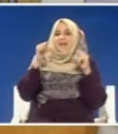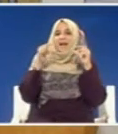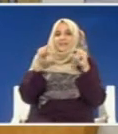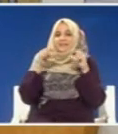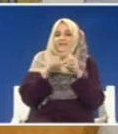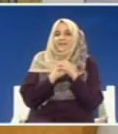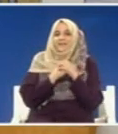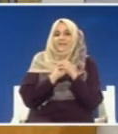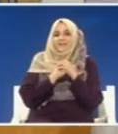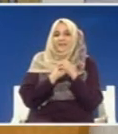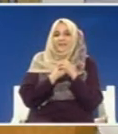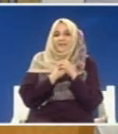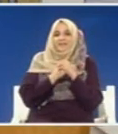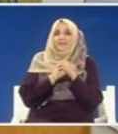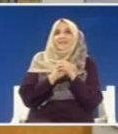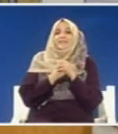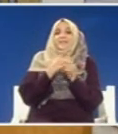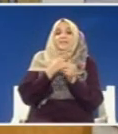القدسي عبدي